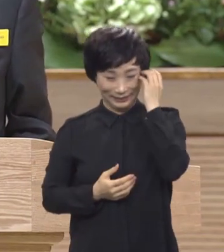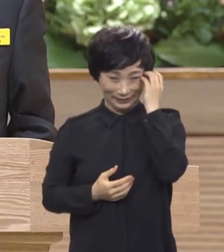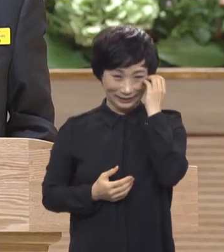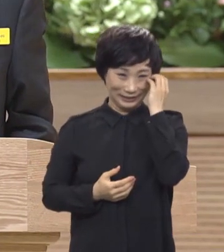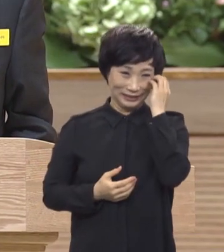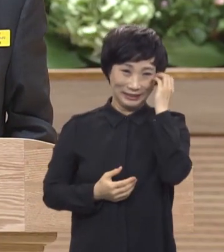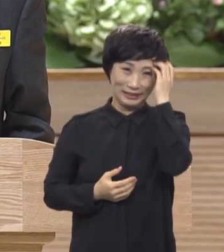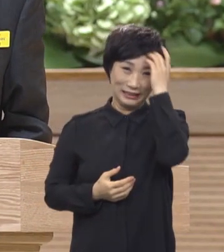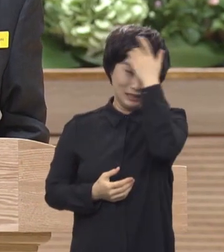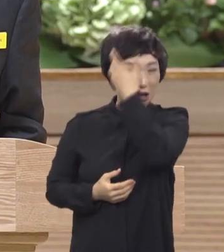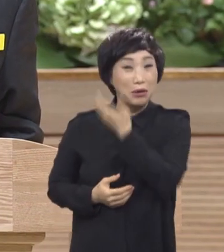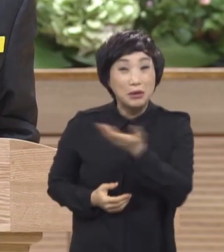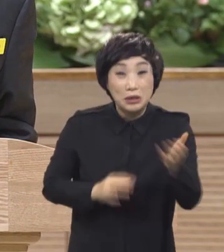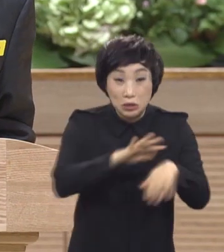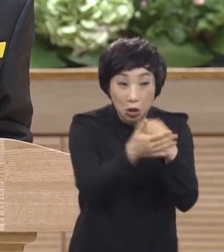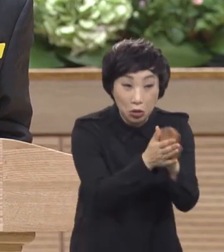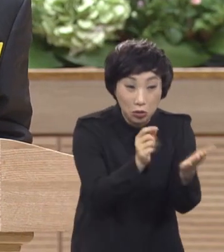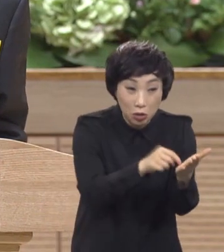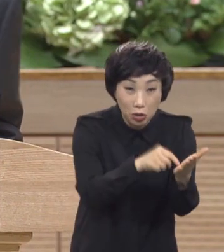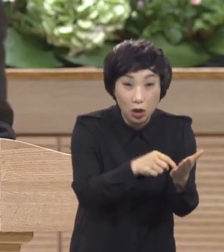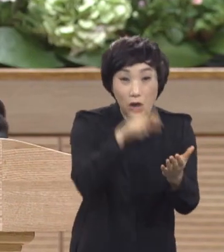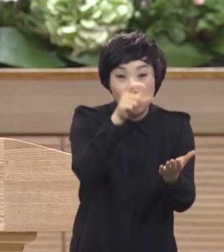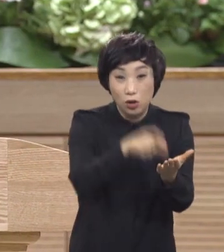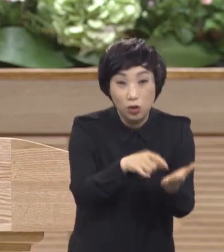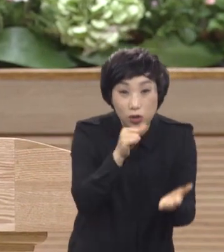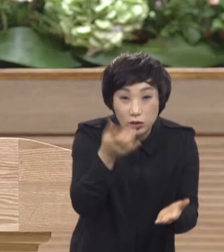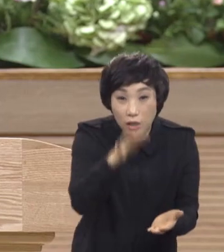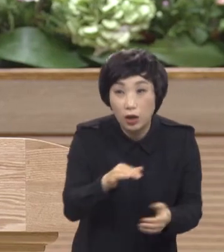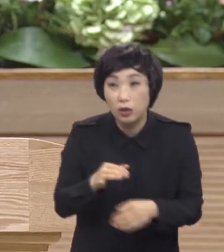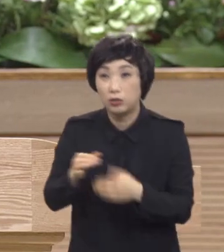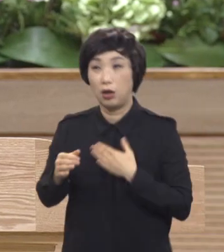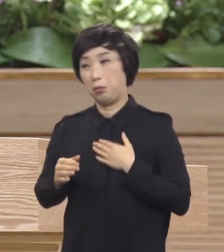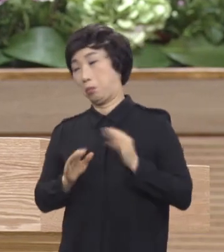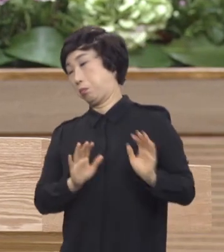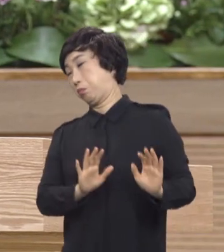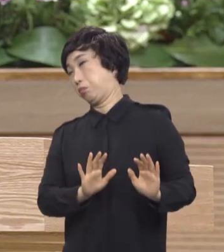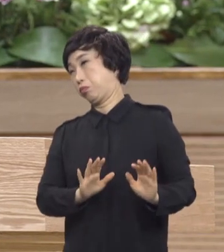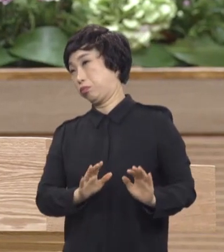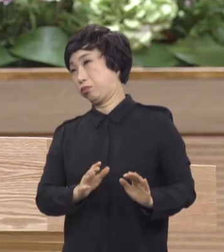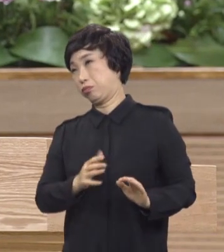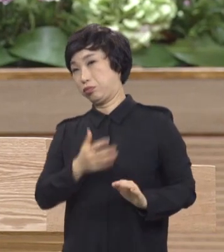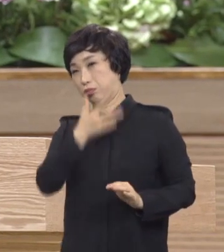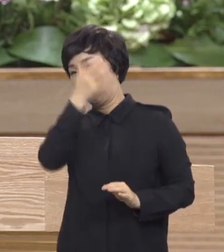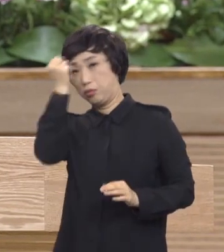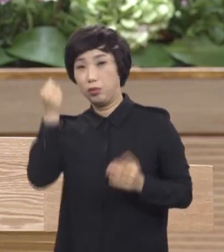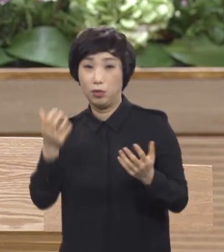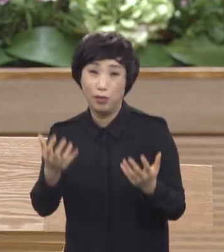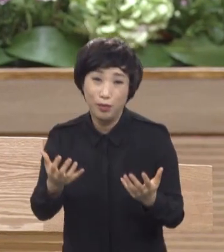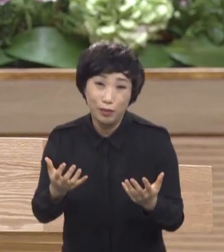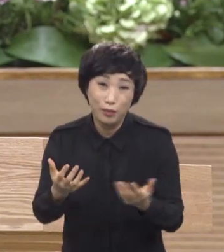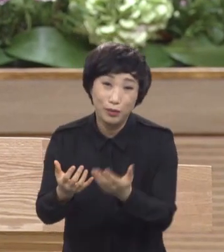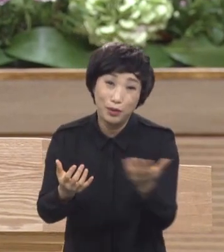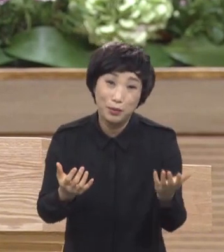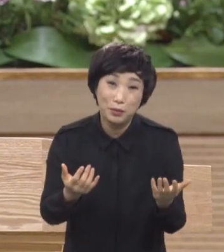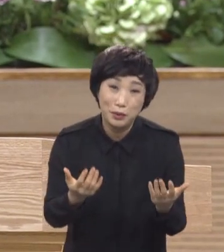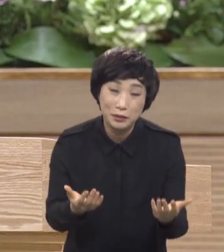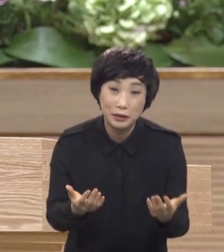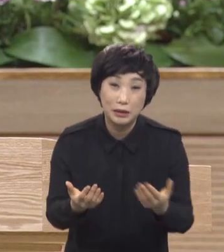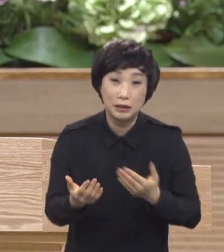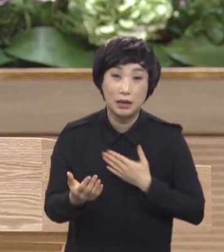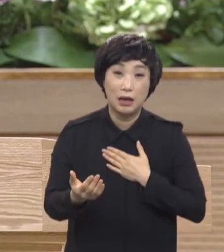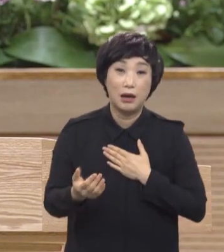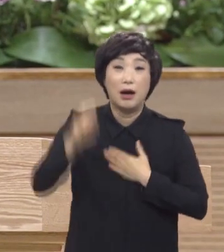일에 성경은 명령하셨는데 나는 방관자가 되느냐 왜 나와